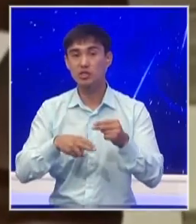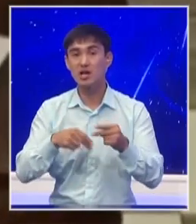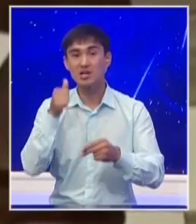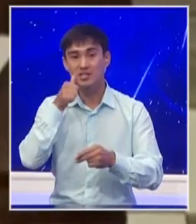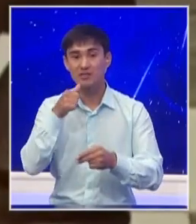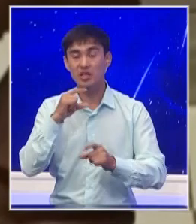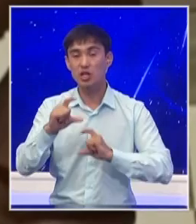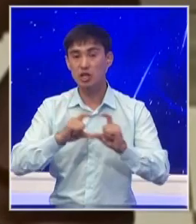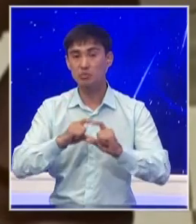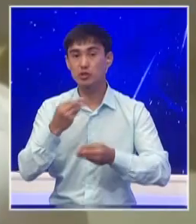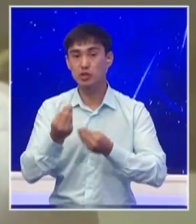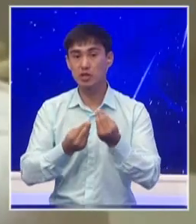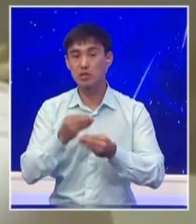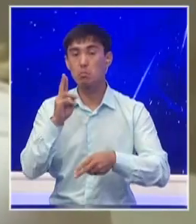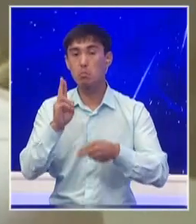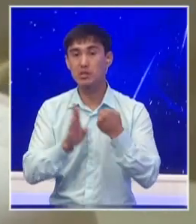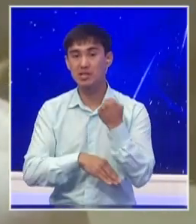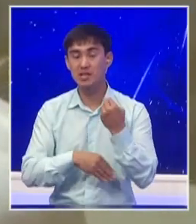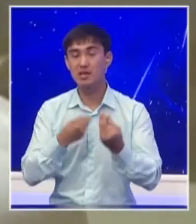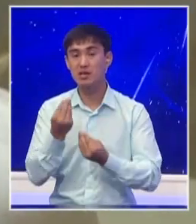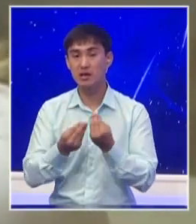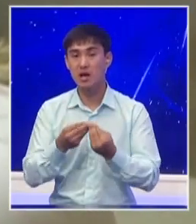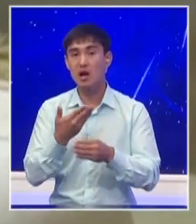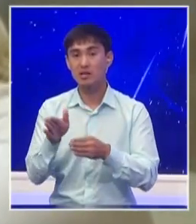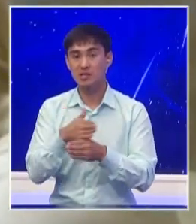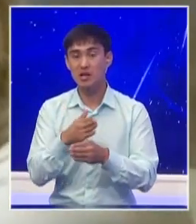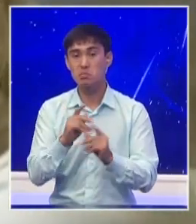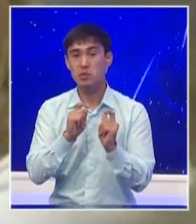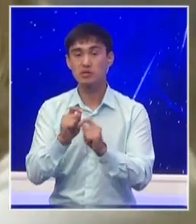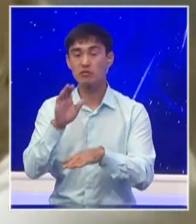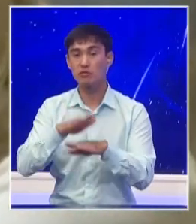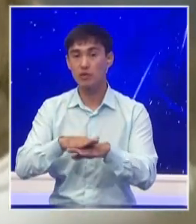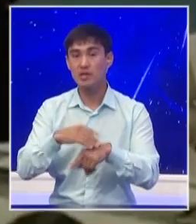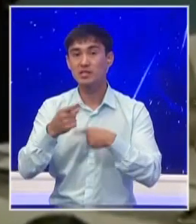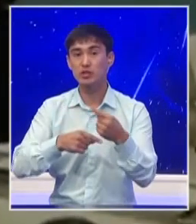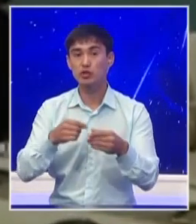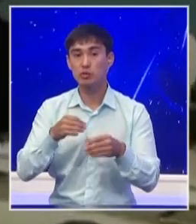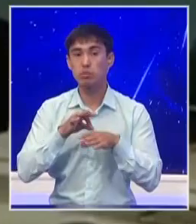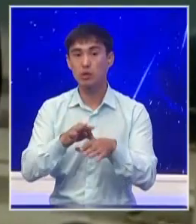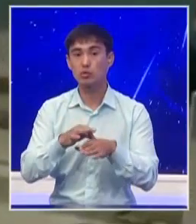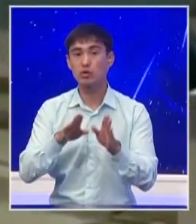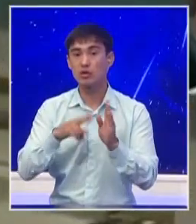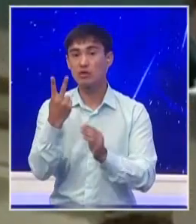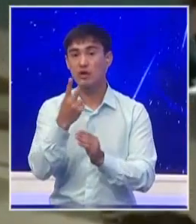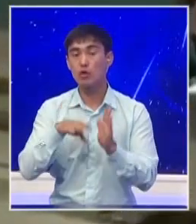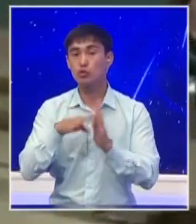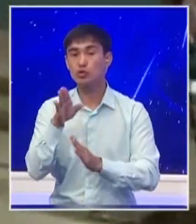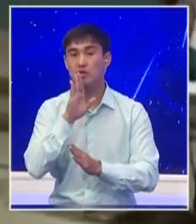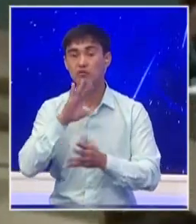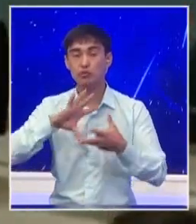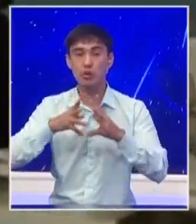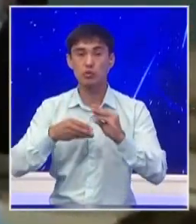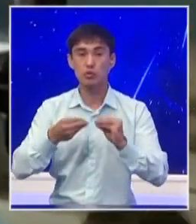завтра, когда шахматистки сыграют свои последние партии и разделят призовой фонд. В следующий этап пройдут только 2 лучшие девушки по итогам